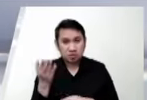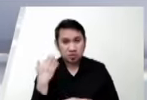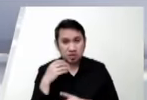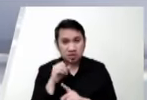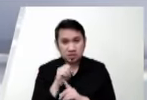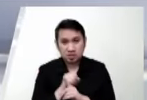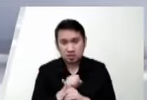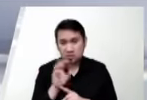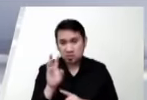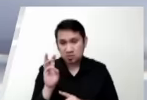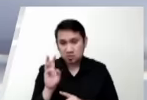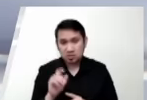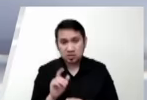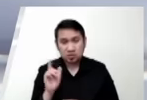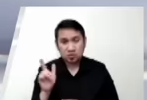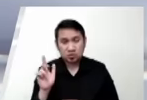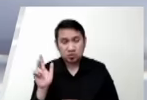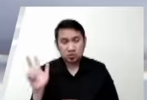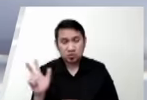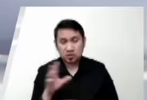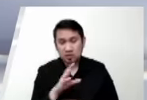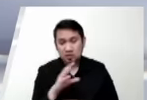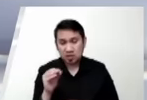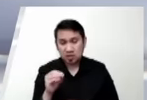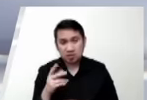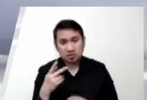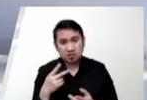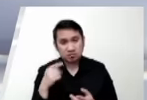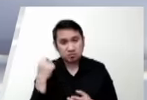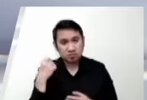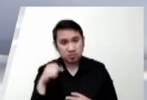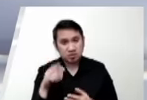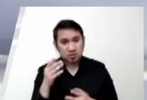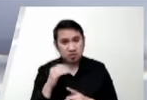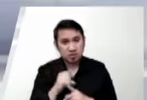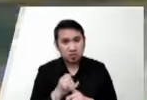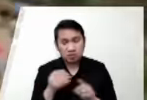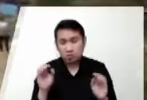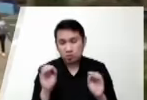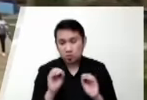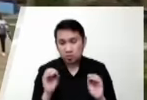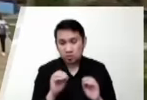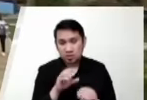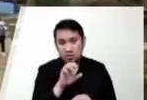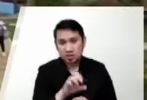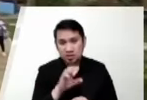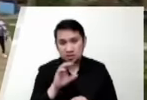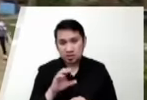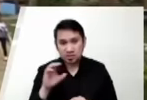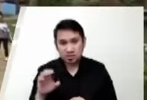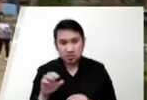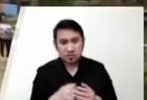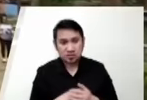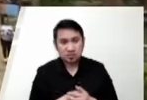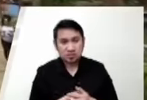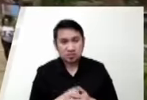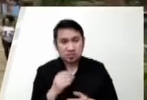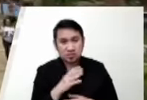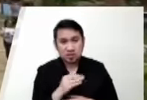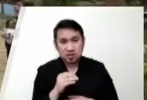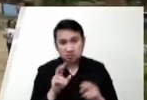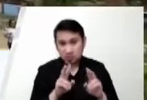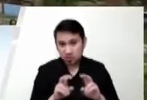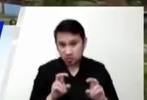6, 2023 at notice of violation nitong Enero dahil walang ECC. Nakaamba na rin ang inspeksyon sa lugar